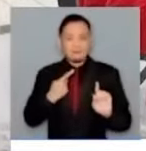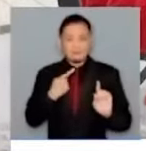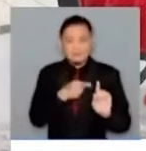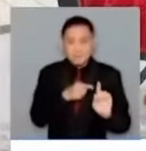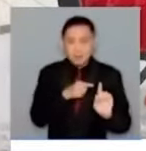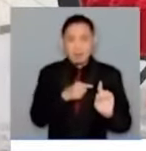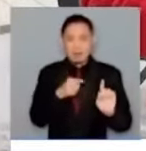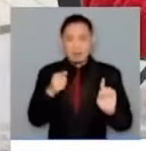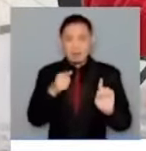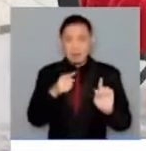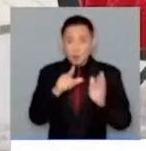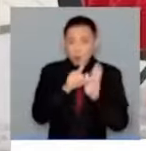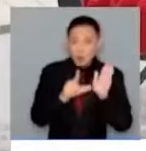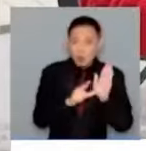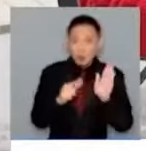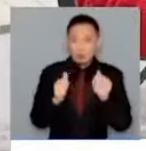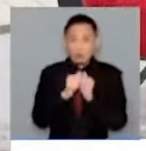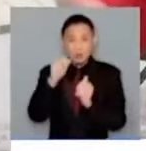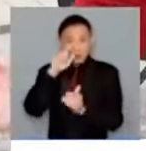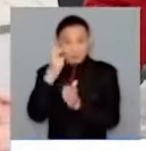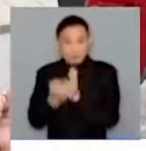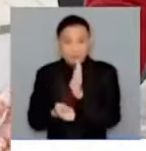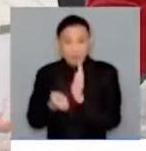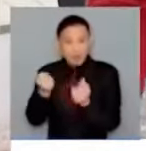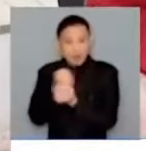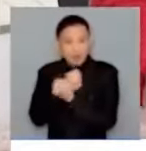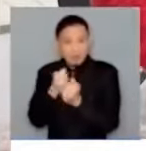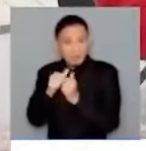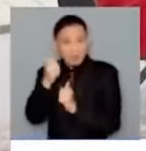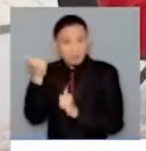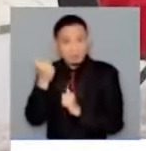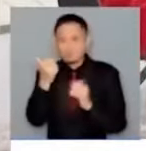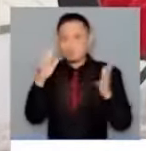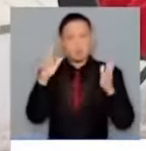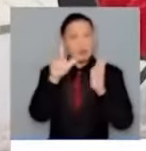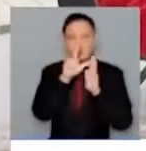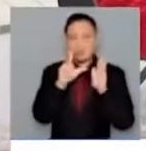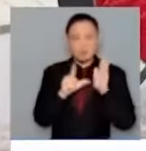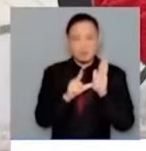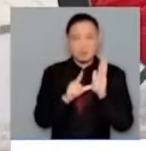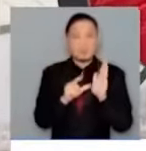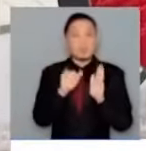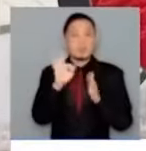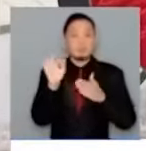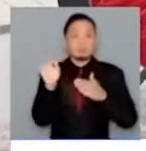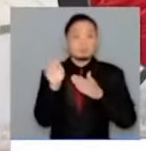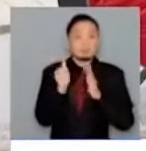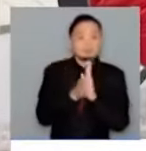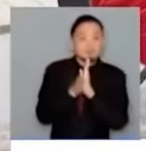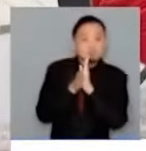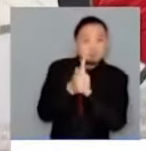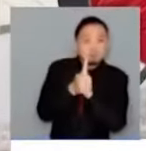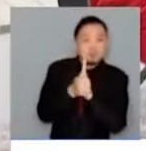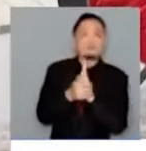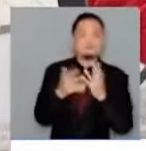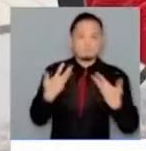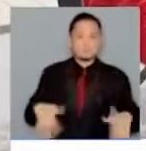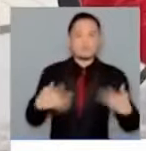love with someone else. Yung sexual infidelity lamang ang pinarurusahan ng ating batas.